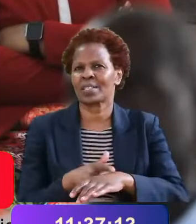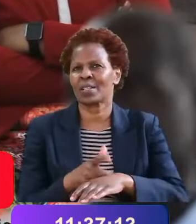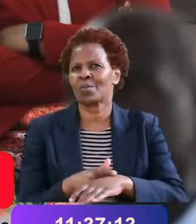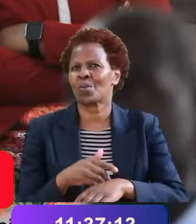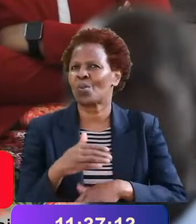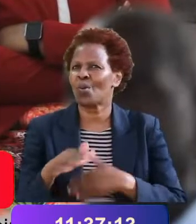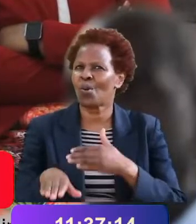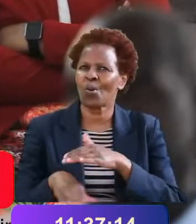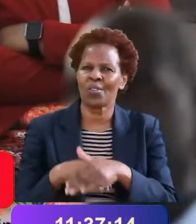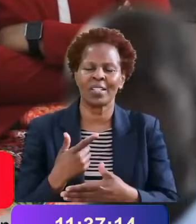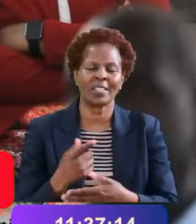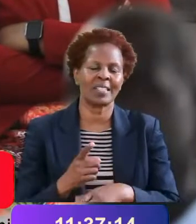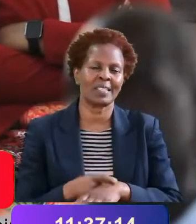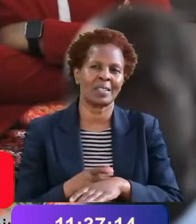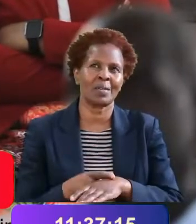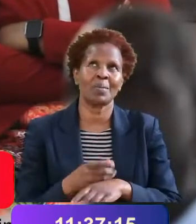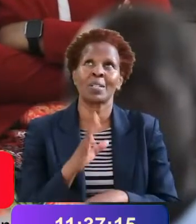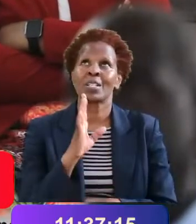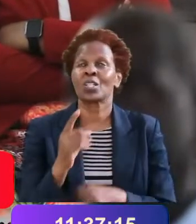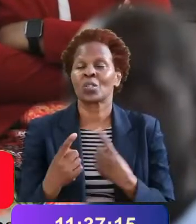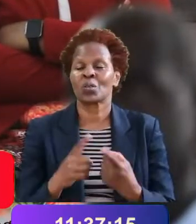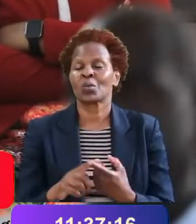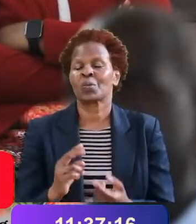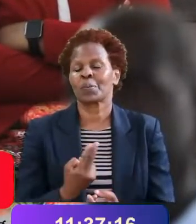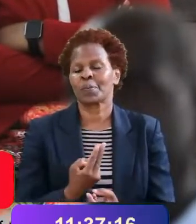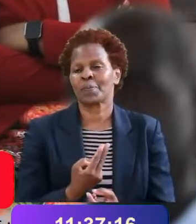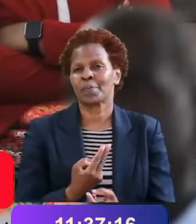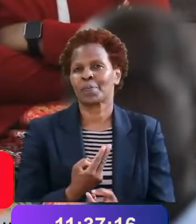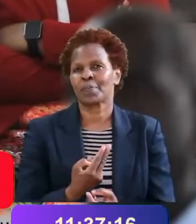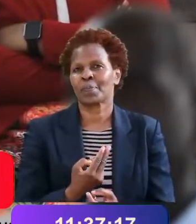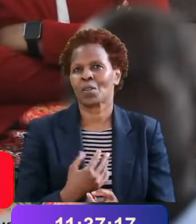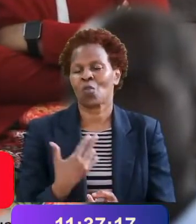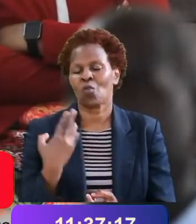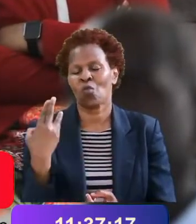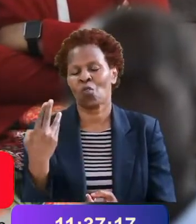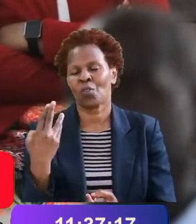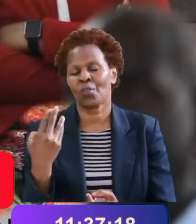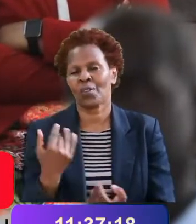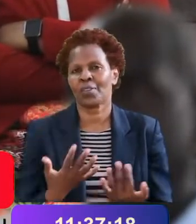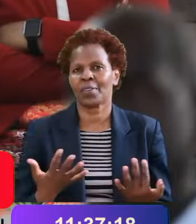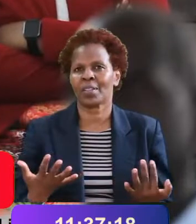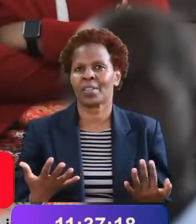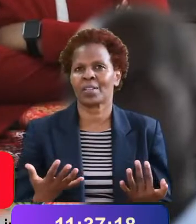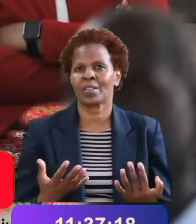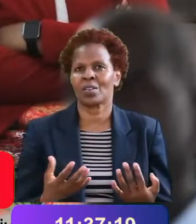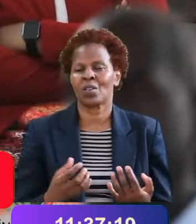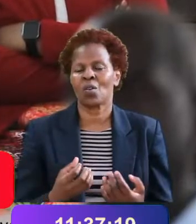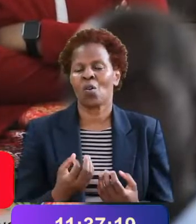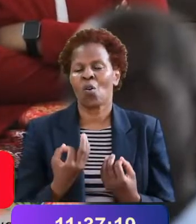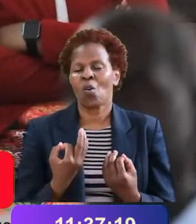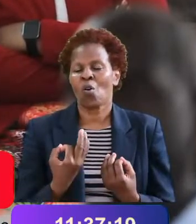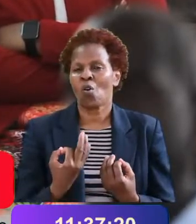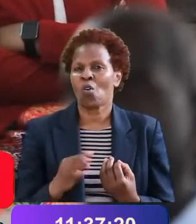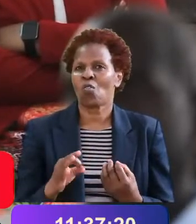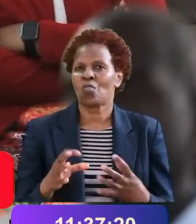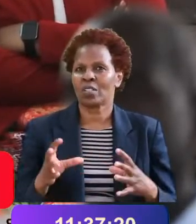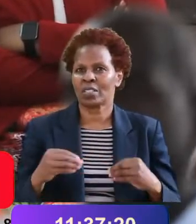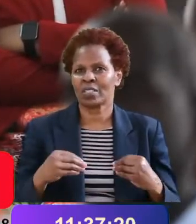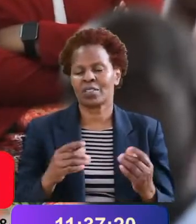kila wakati, yeye hunena nasi. Jambo la nne, na kumpokea huyu mwokozi